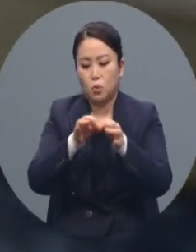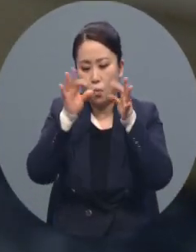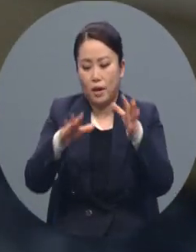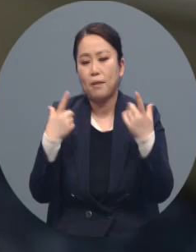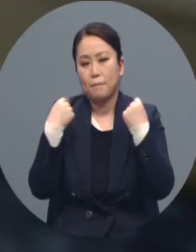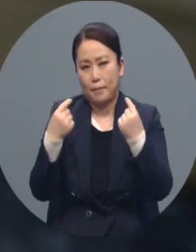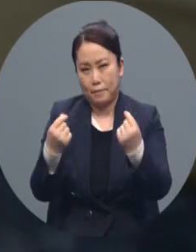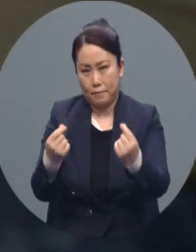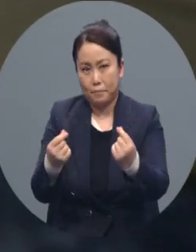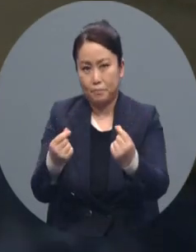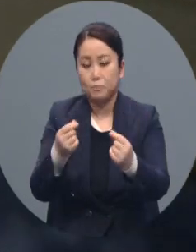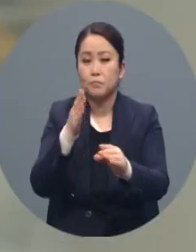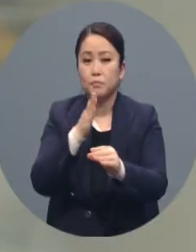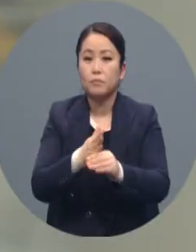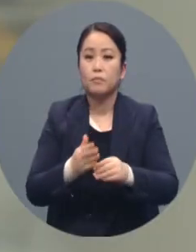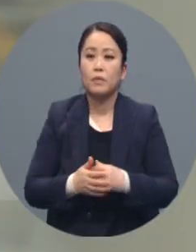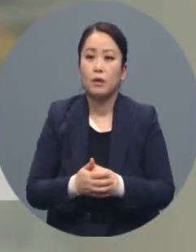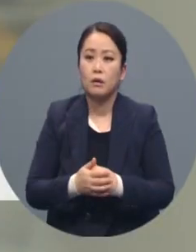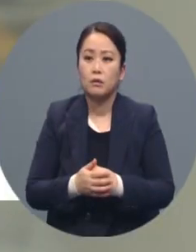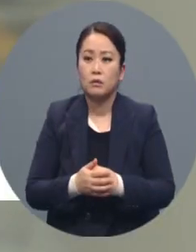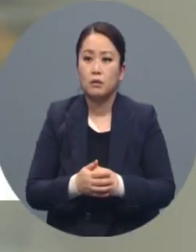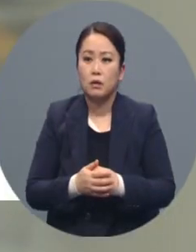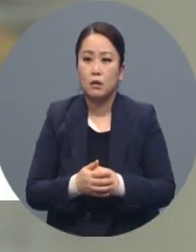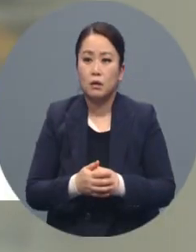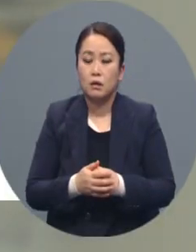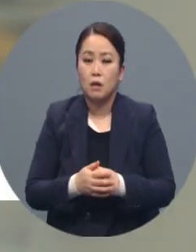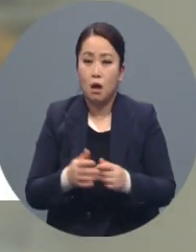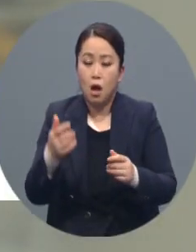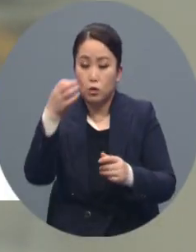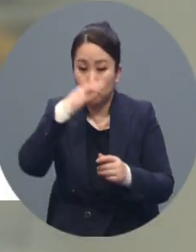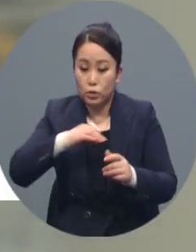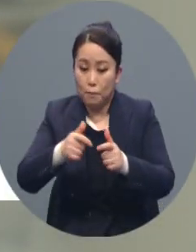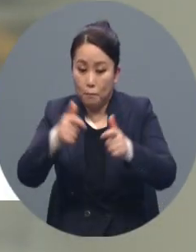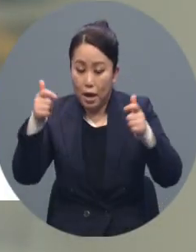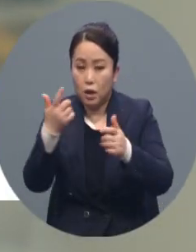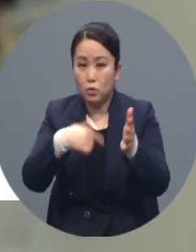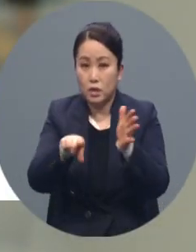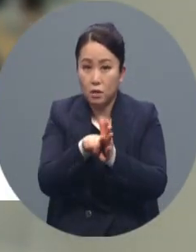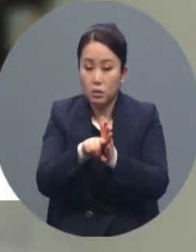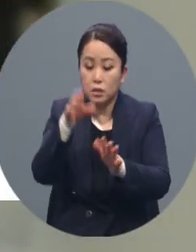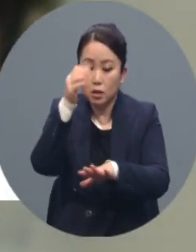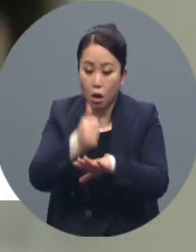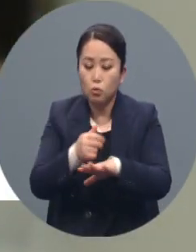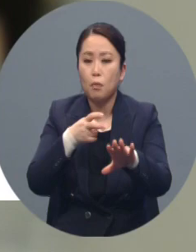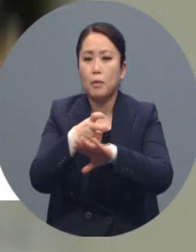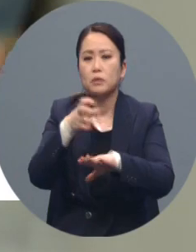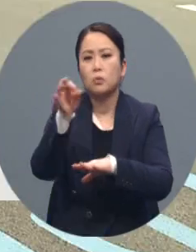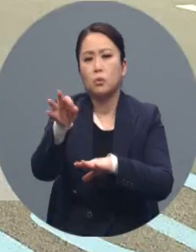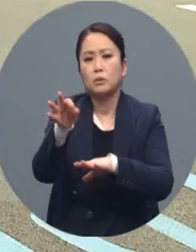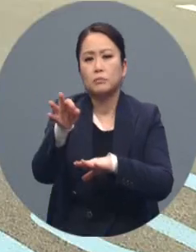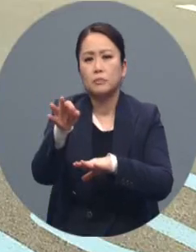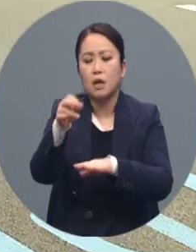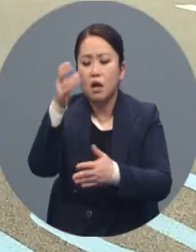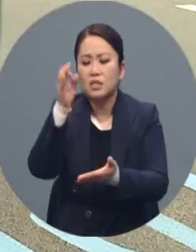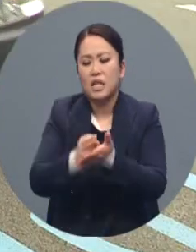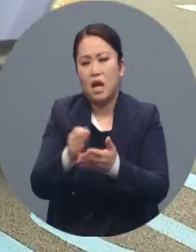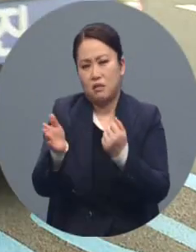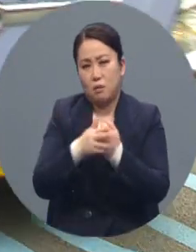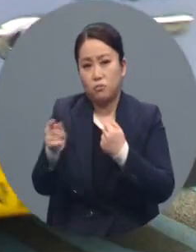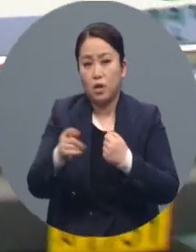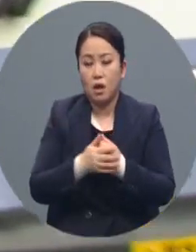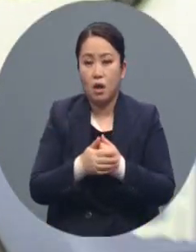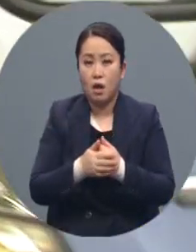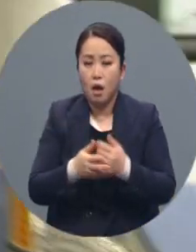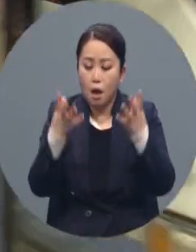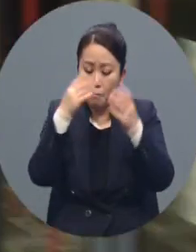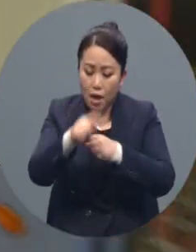그대로입니다. 수익을 늘리기 위해서 결국은 요금 인상이고요. 버스 요금, 대중교통 요금이 너무 쌉니다. 매년 수천억 원의